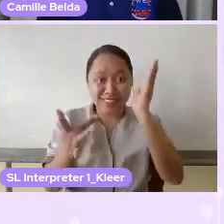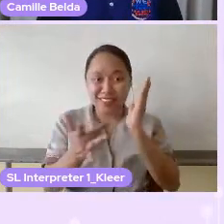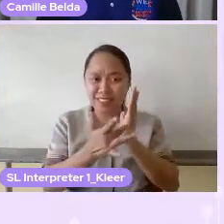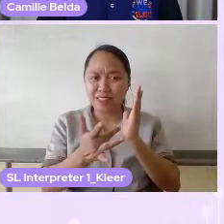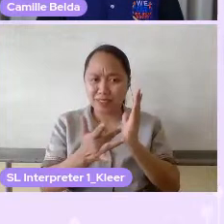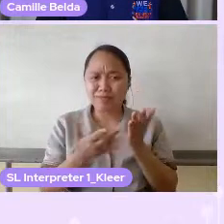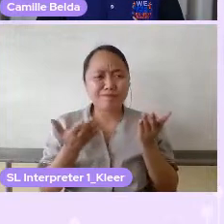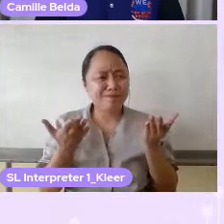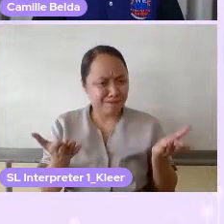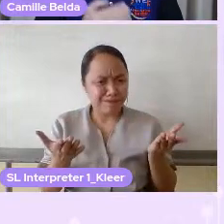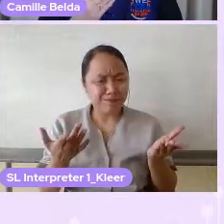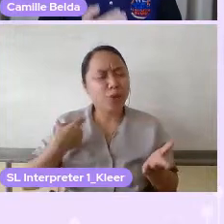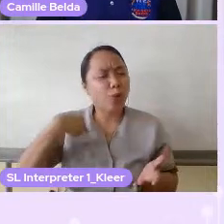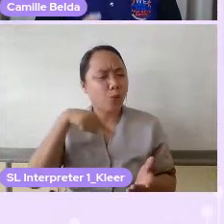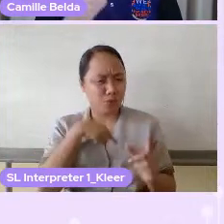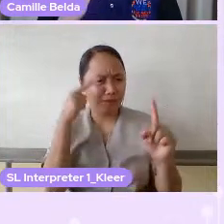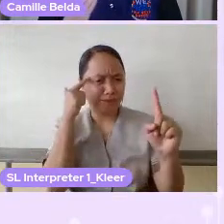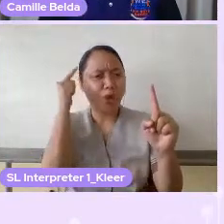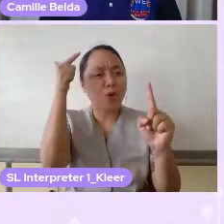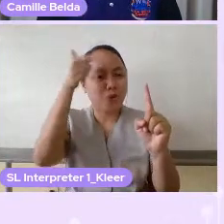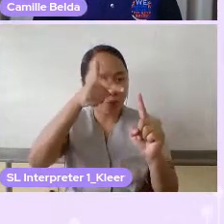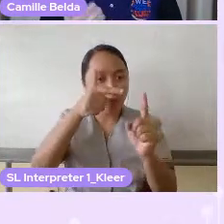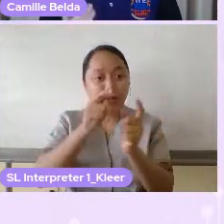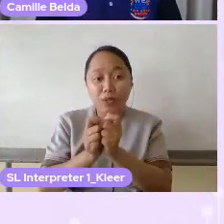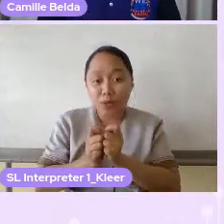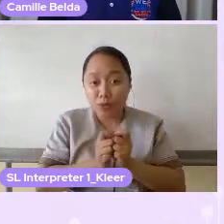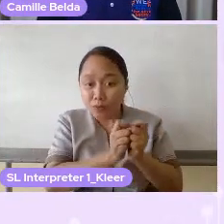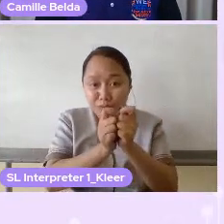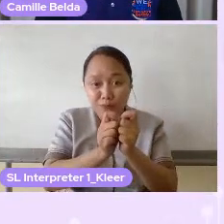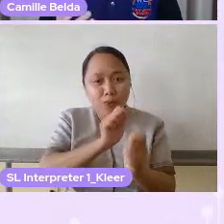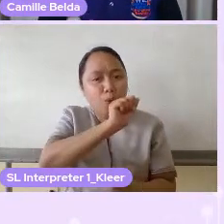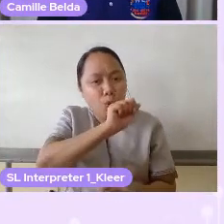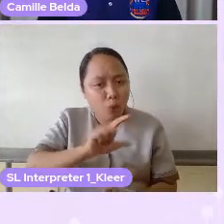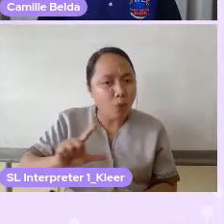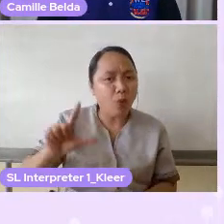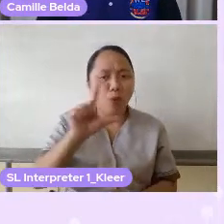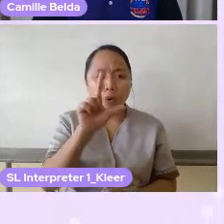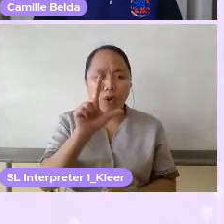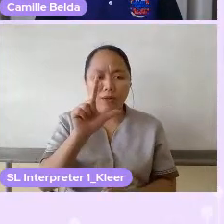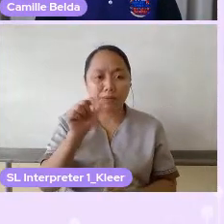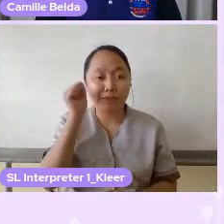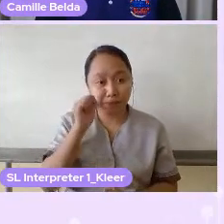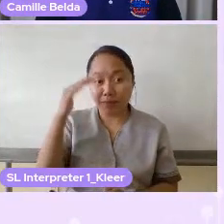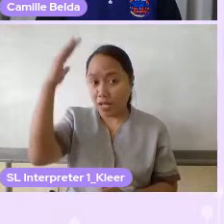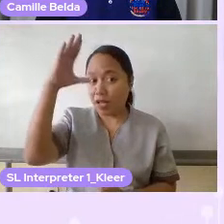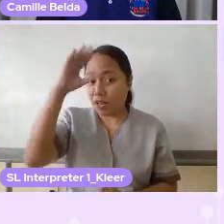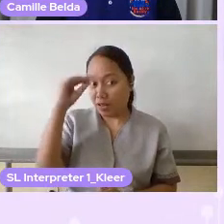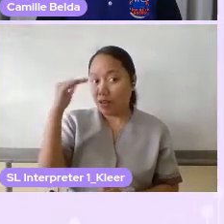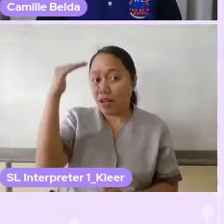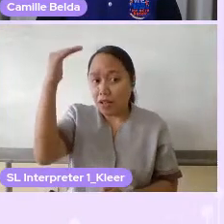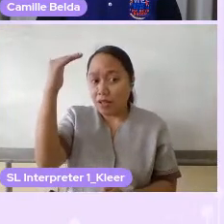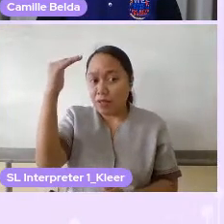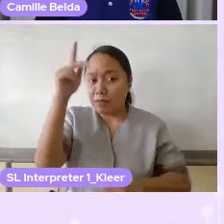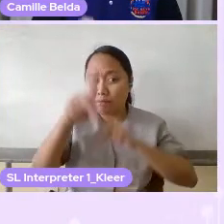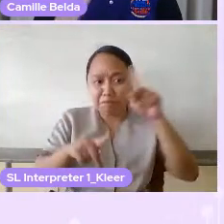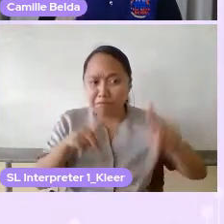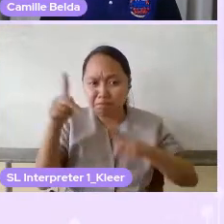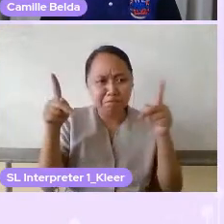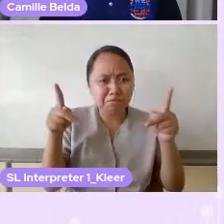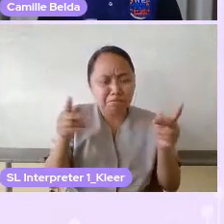ang ating hangarin, ano? KasamaALL, babae, lalaki, peoples of diverse